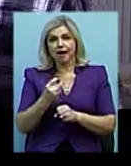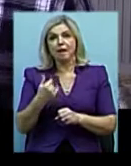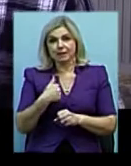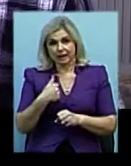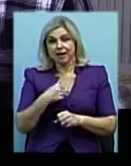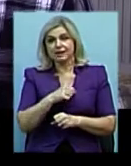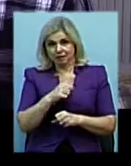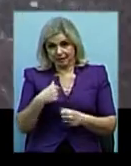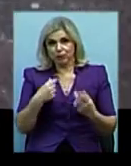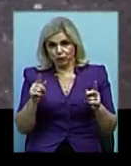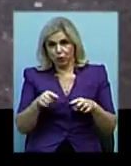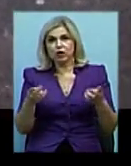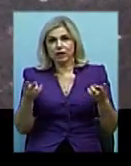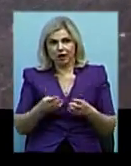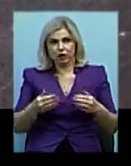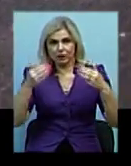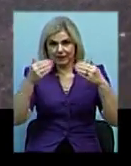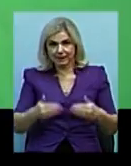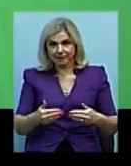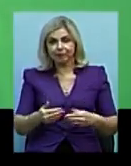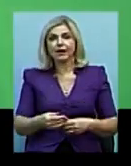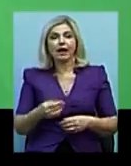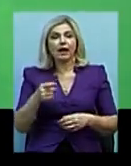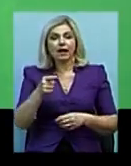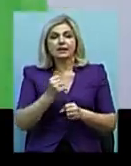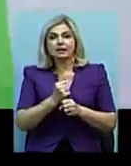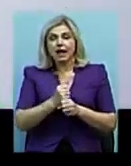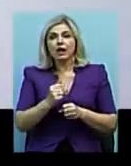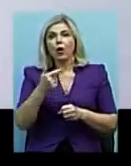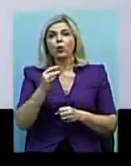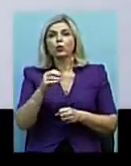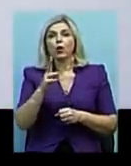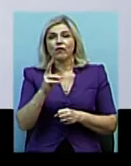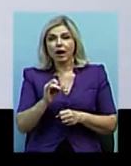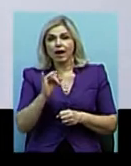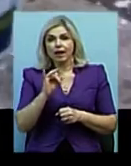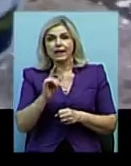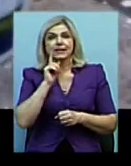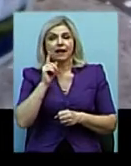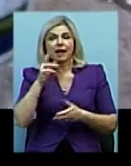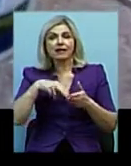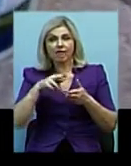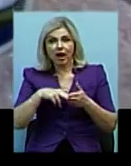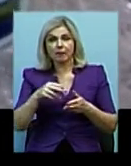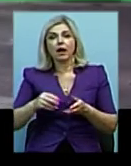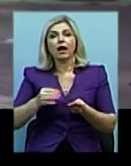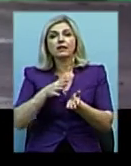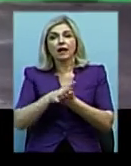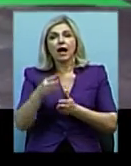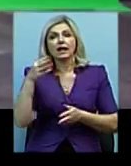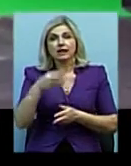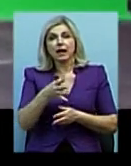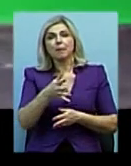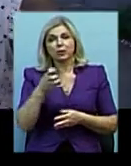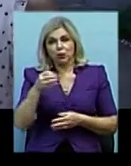знадобиться ця стінка. Для створення хромакею використав ґрунтовку, зелену фарбу та трафарети. Витратили власні кошти – 3,5